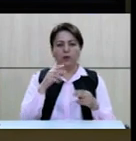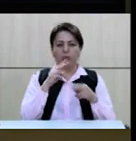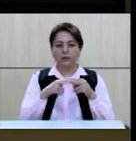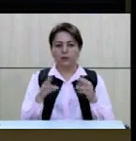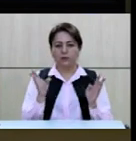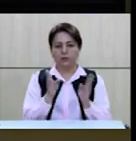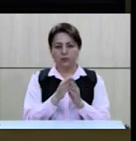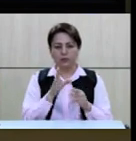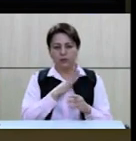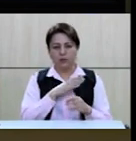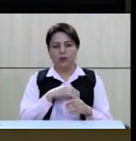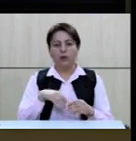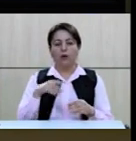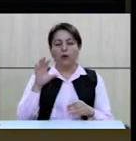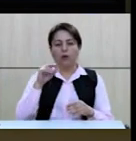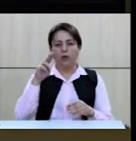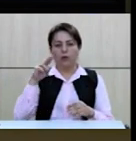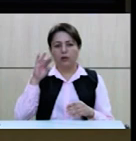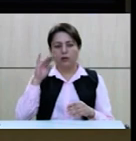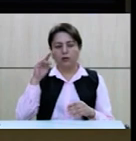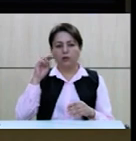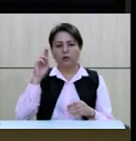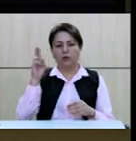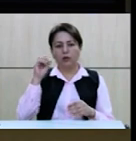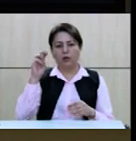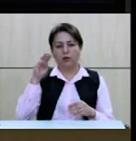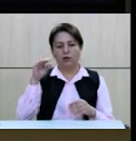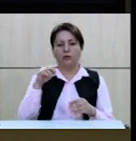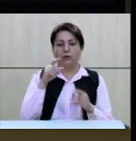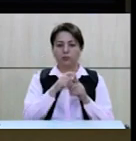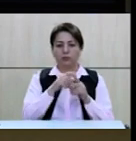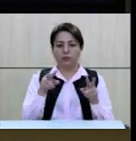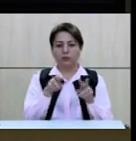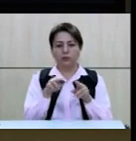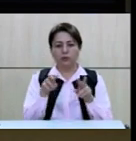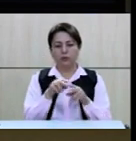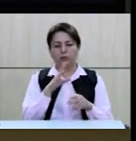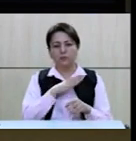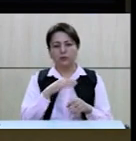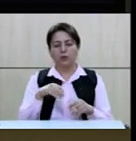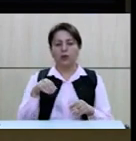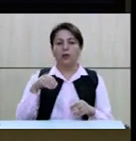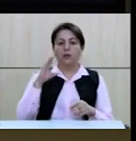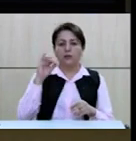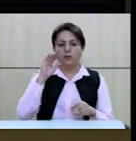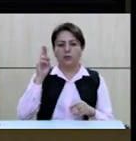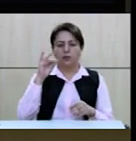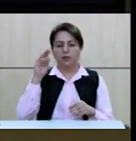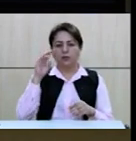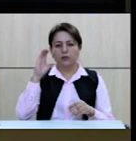hosil bo'lgan, oldin-ketin so'zni juftlash orqali hosil bo'lgan yoki sekin-sekin